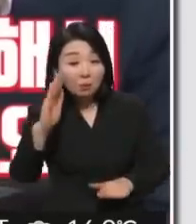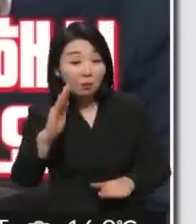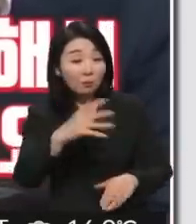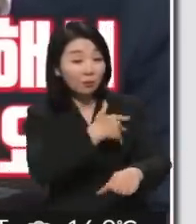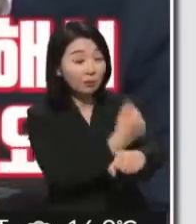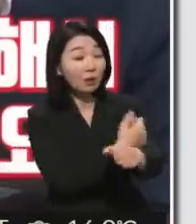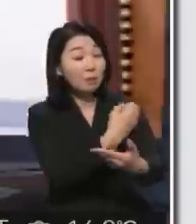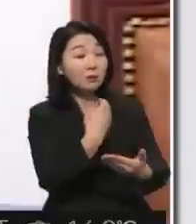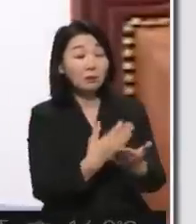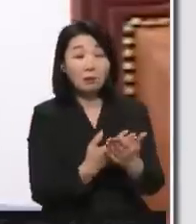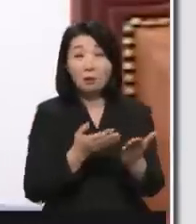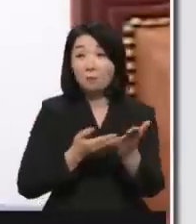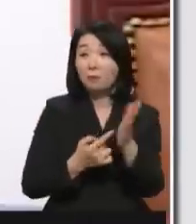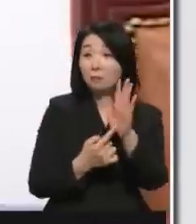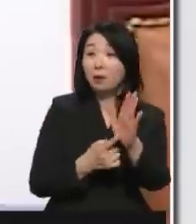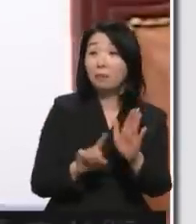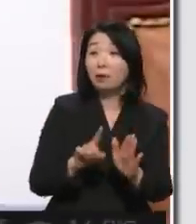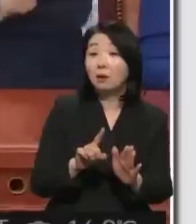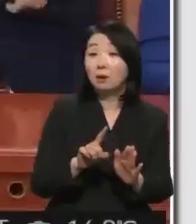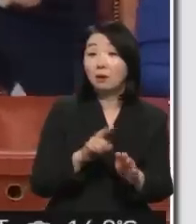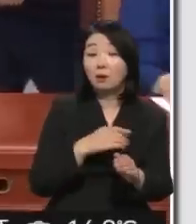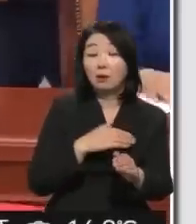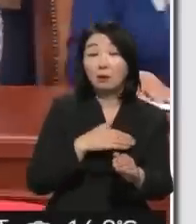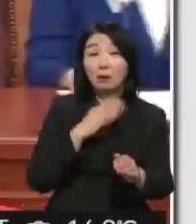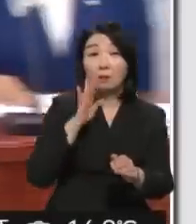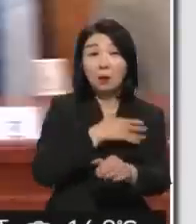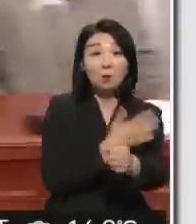나가거나 발언권을 득하시고 말씀하세요.